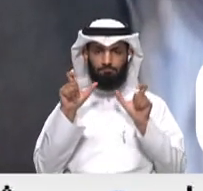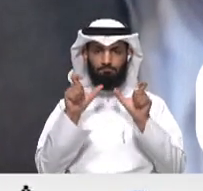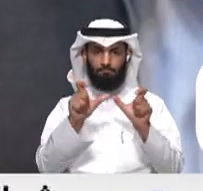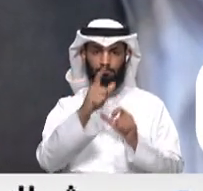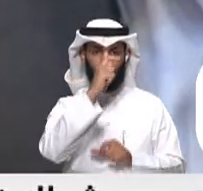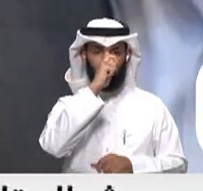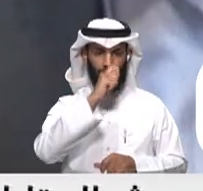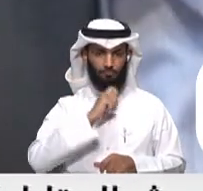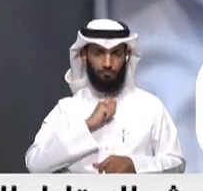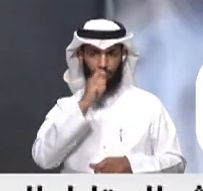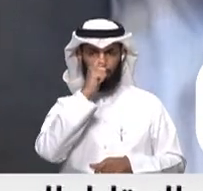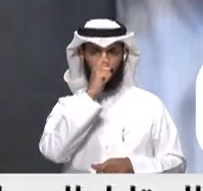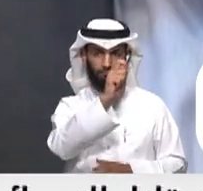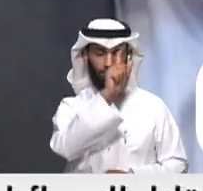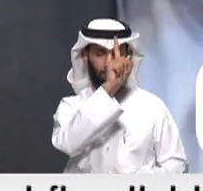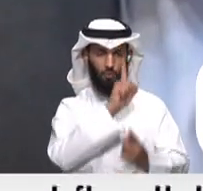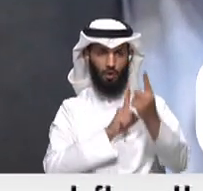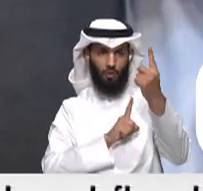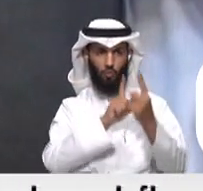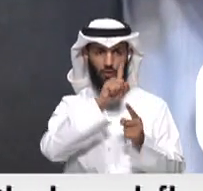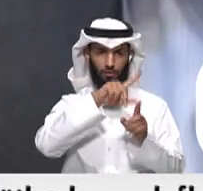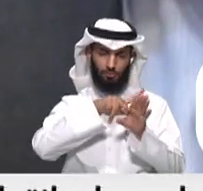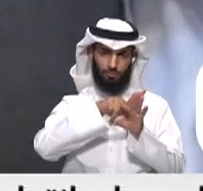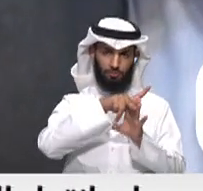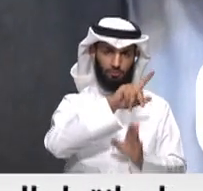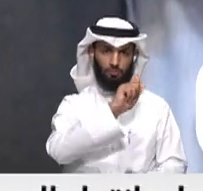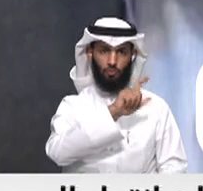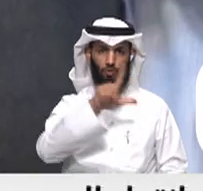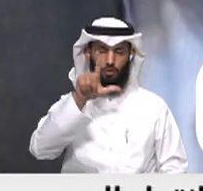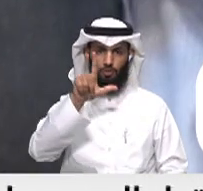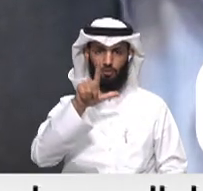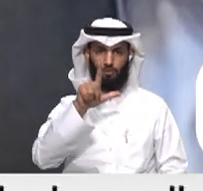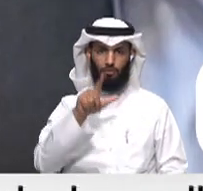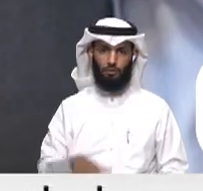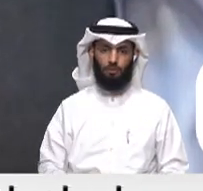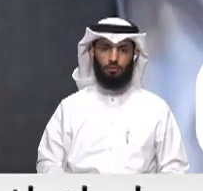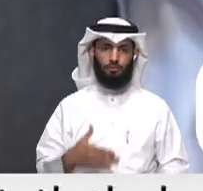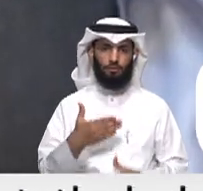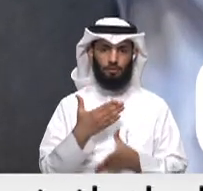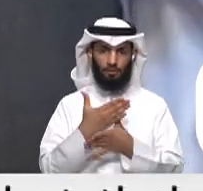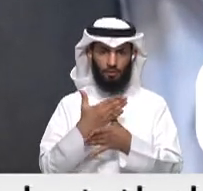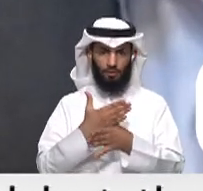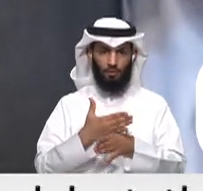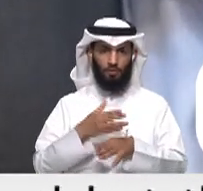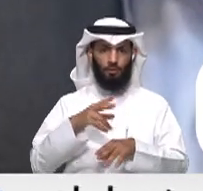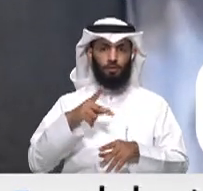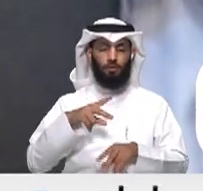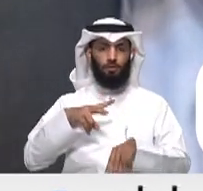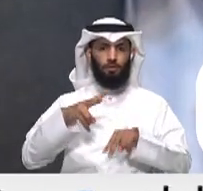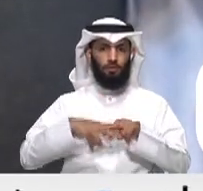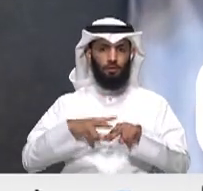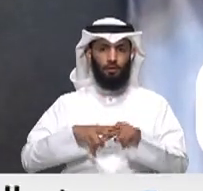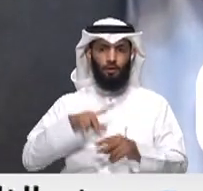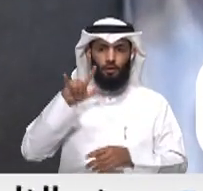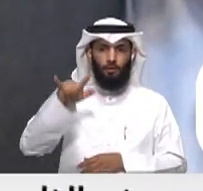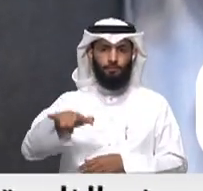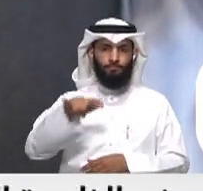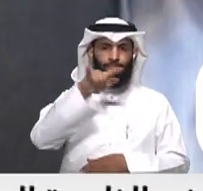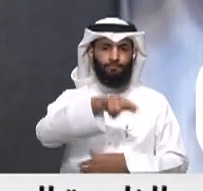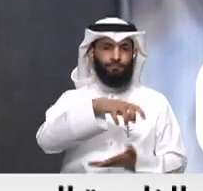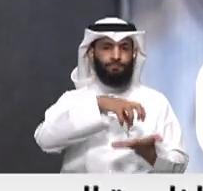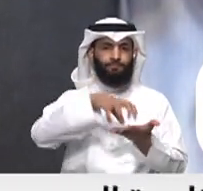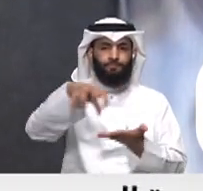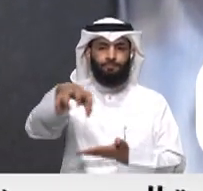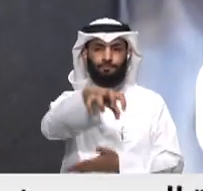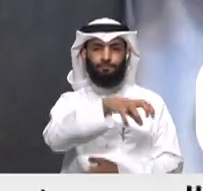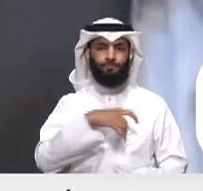إسرائيلي. وبالتالي هو عندما زار 11 عاصمة عربية وخليجية وإسلامية في المنطقة